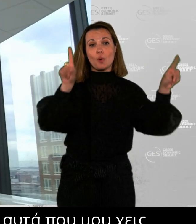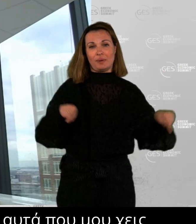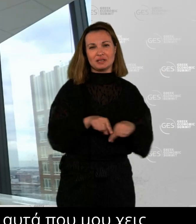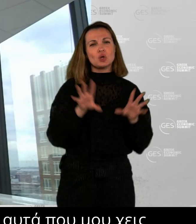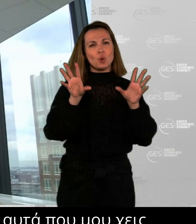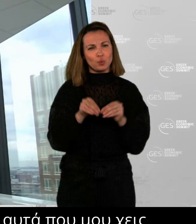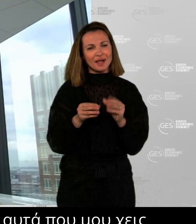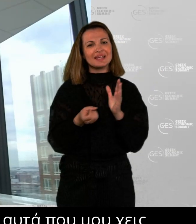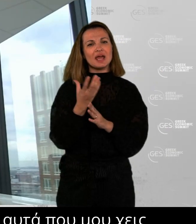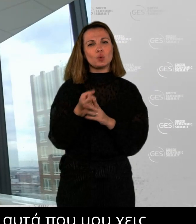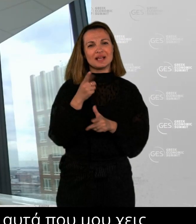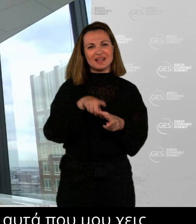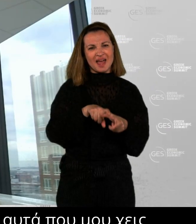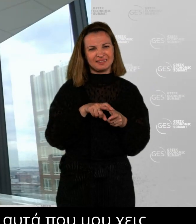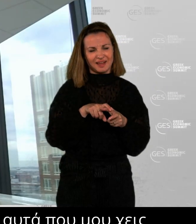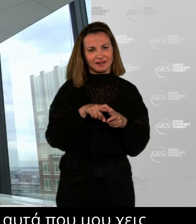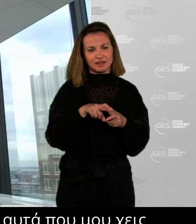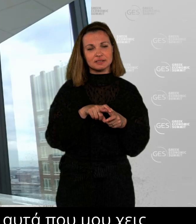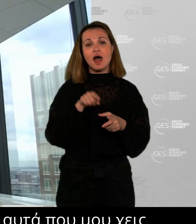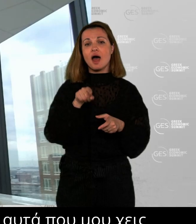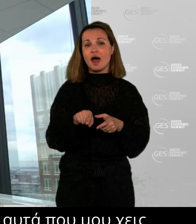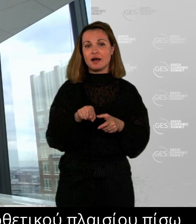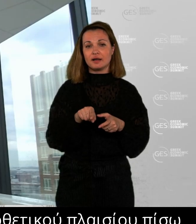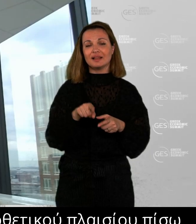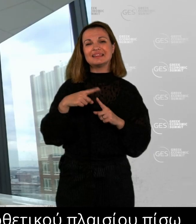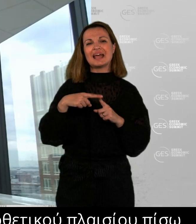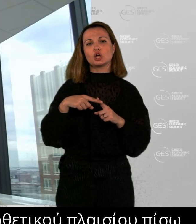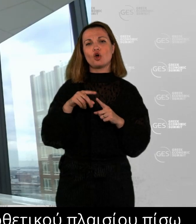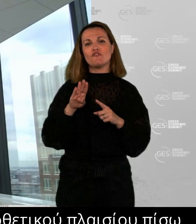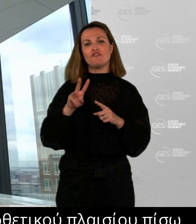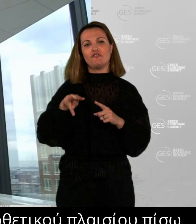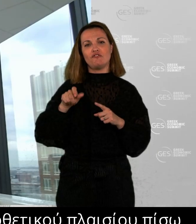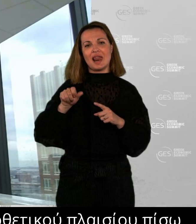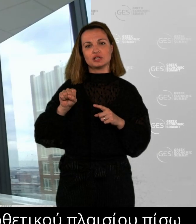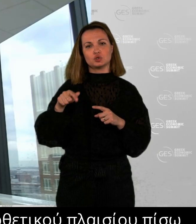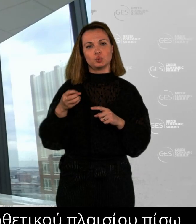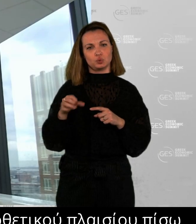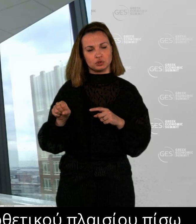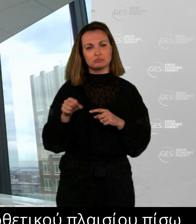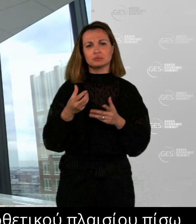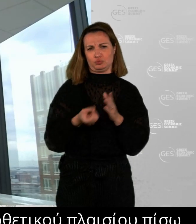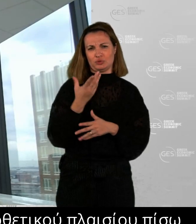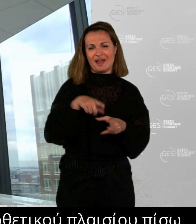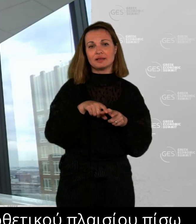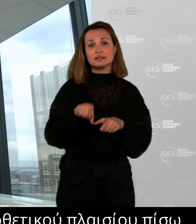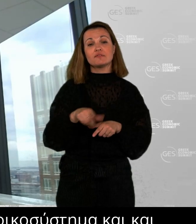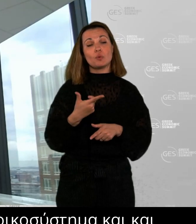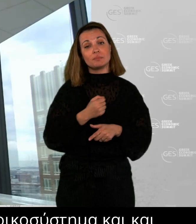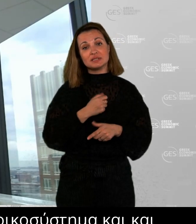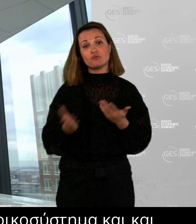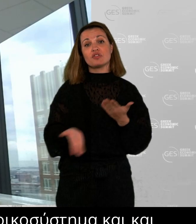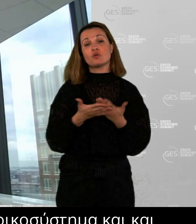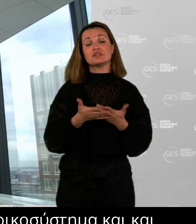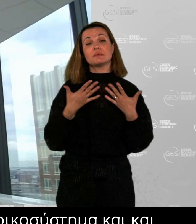νομίζω θα απογειώσει όλο το οικοσύστημα και χαίρομαι που το καταφέρετε και με τον κύριο Δήμα. Νομίζω μια τεράστια